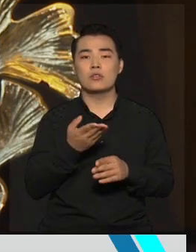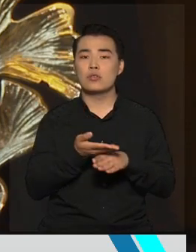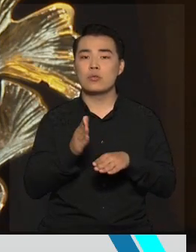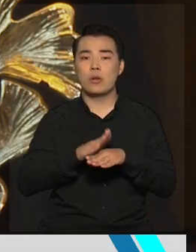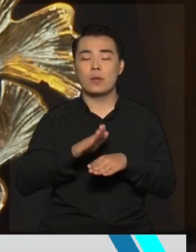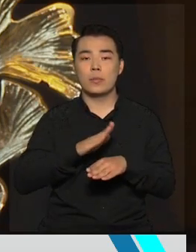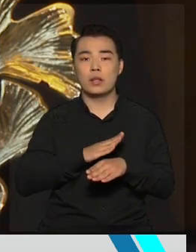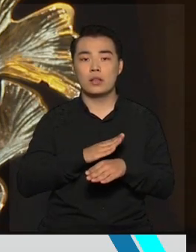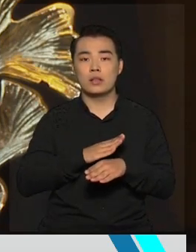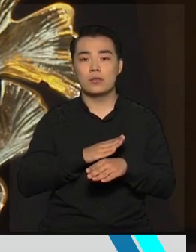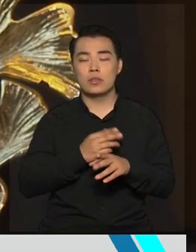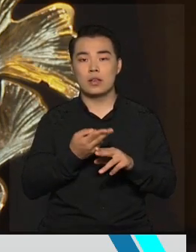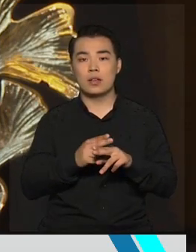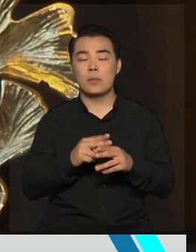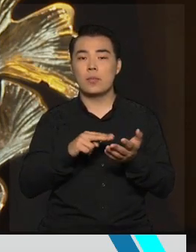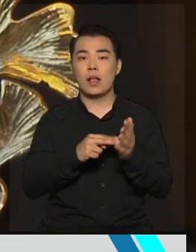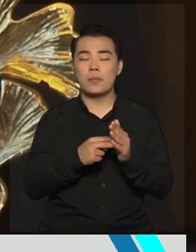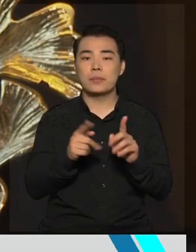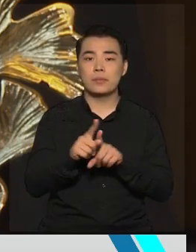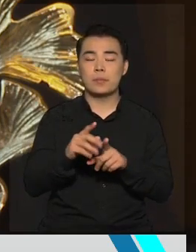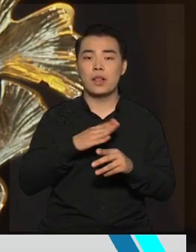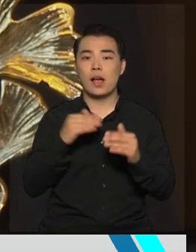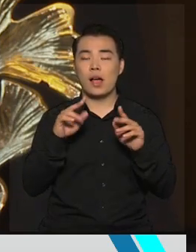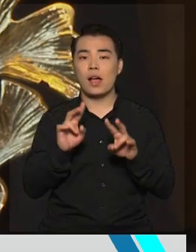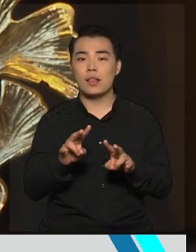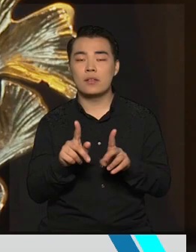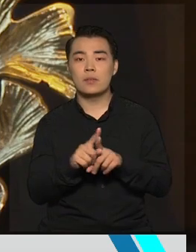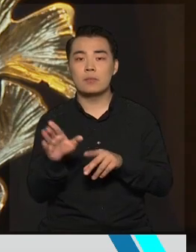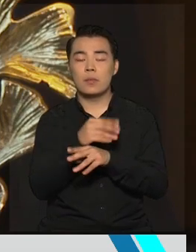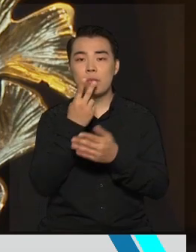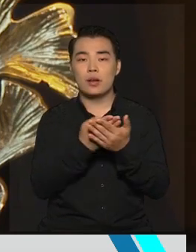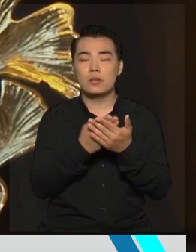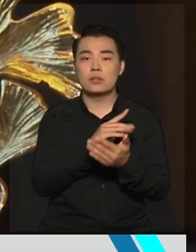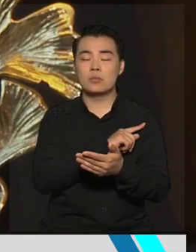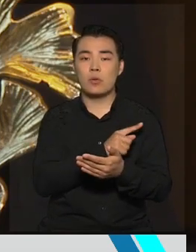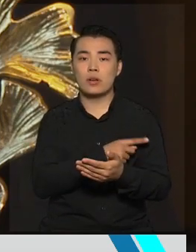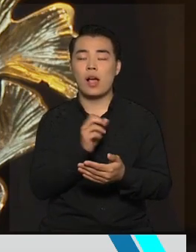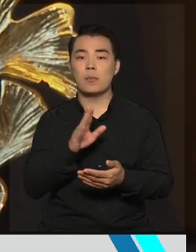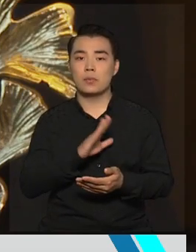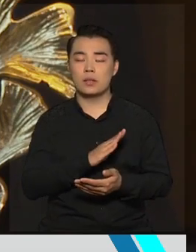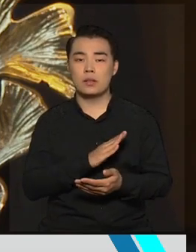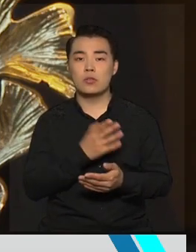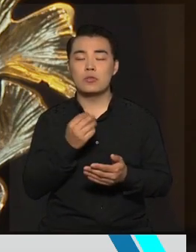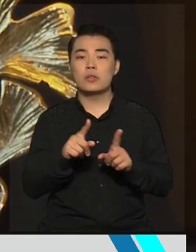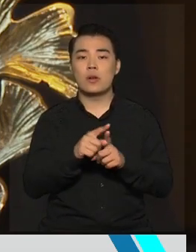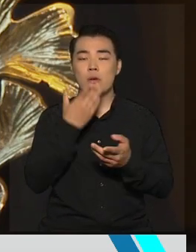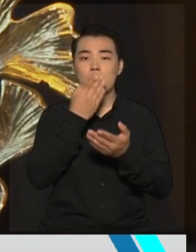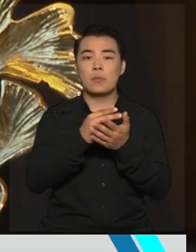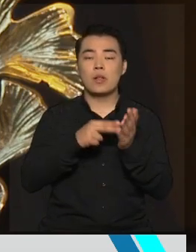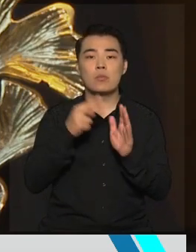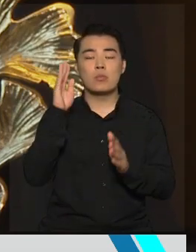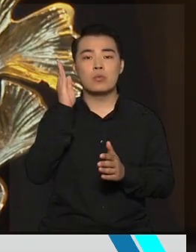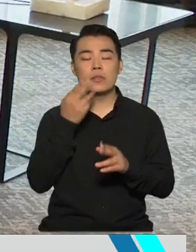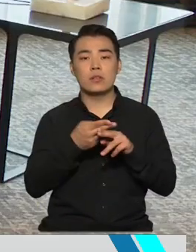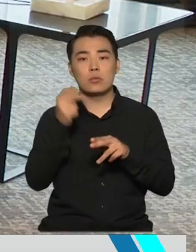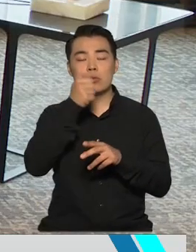тяжело выдержать такую планку и морально, и физически? И самое главное, какую планку для себя ты ставишь на этот